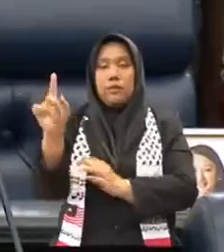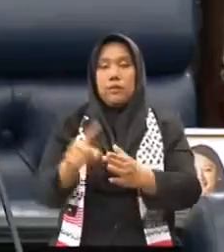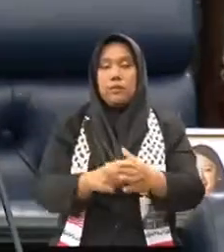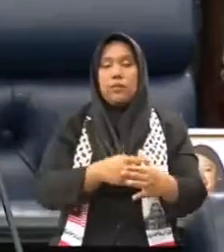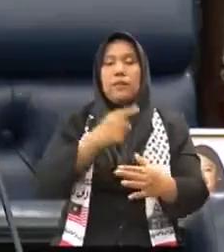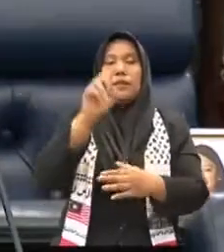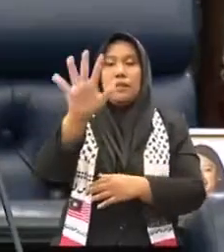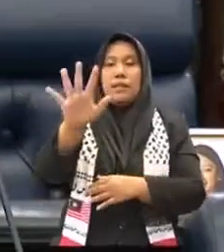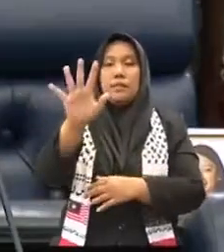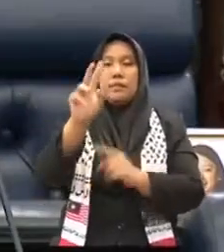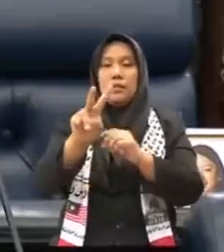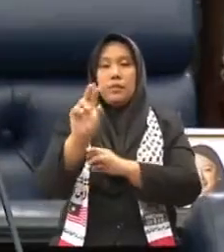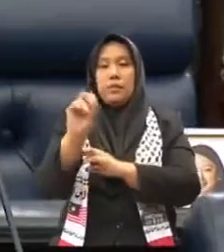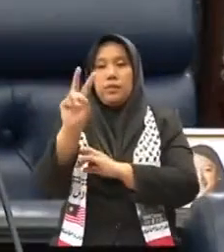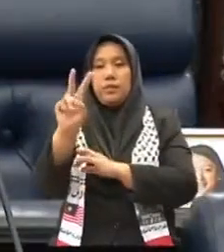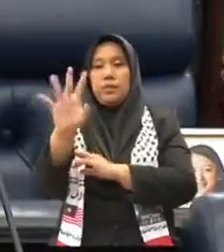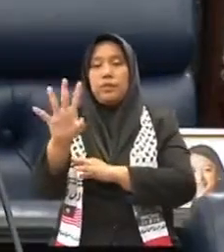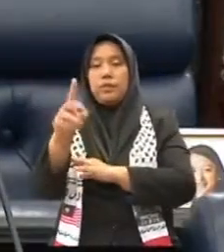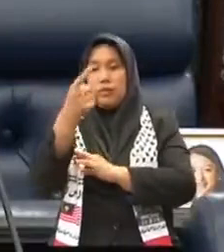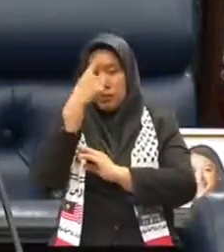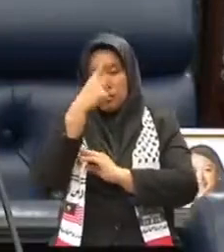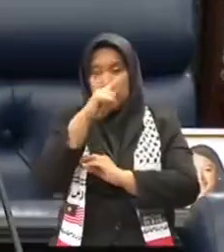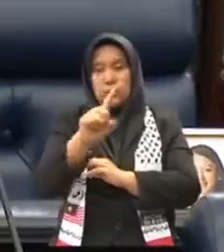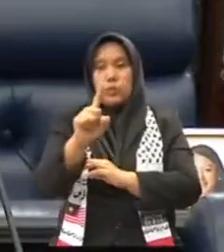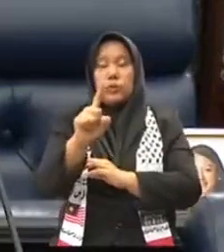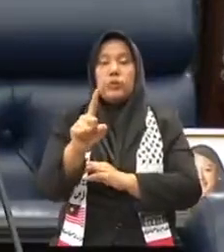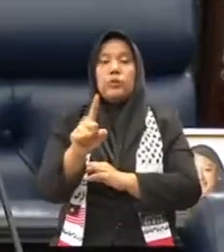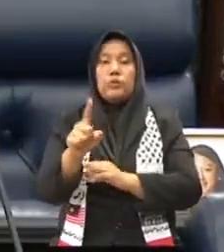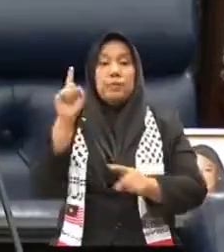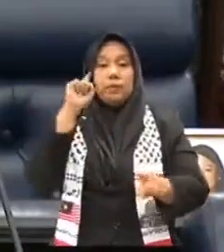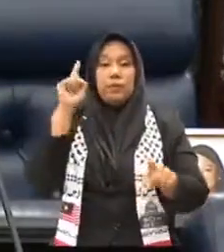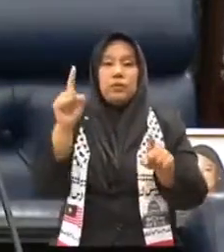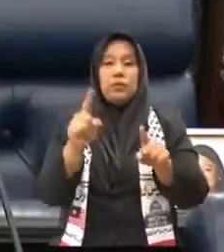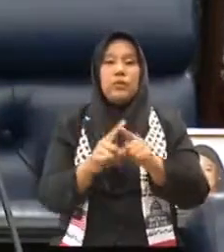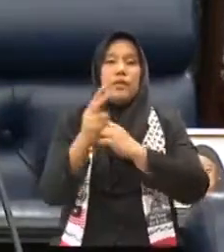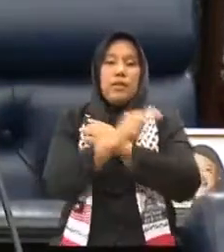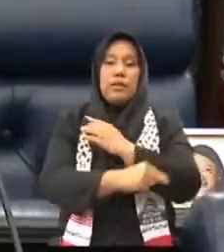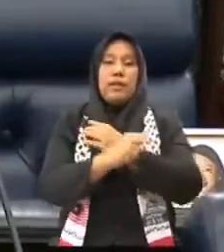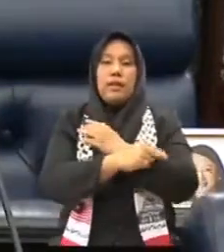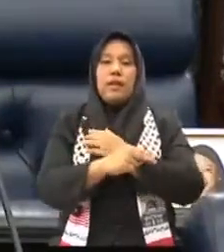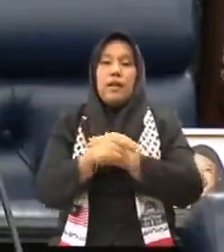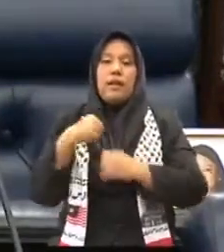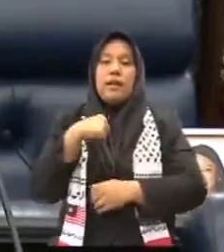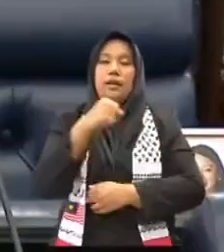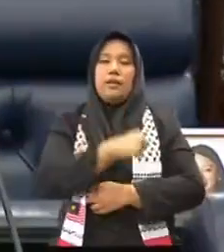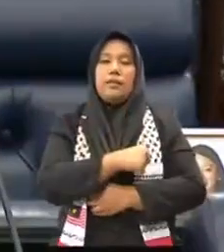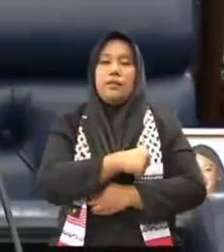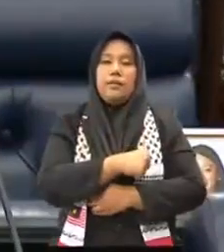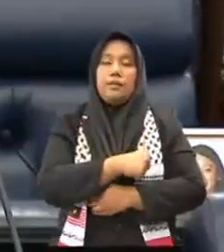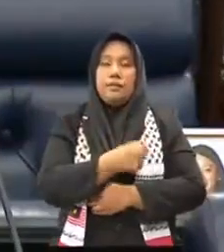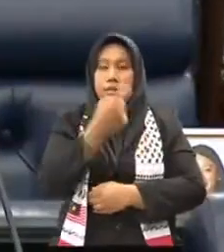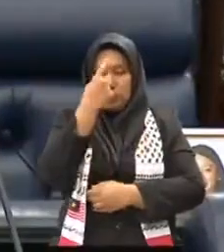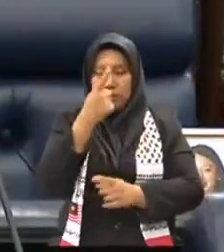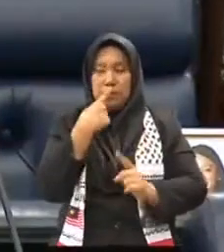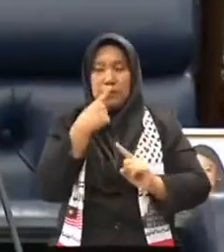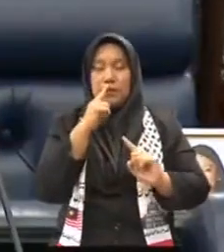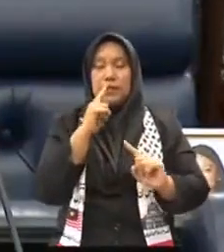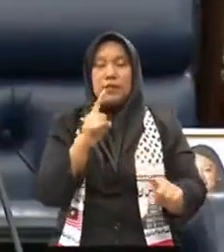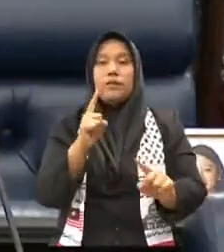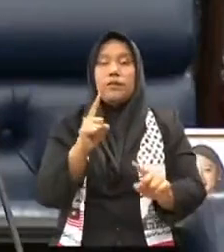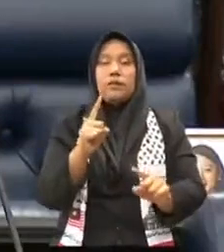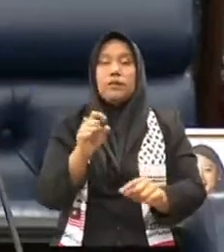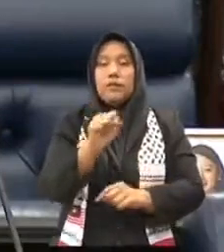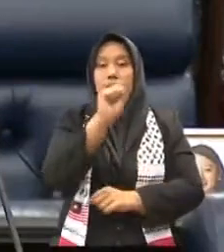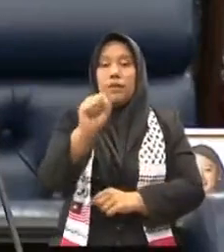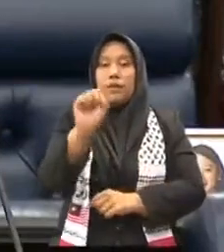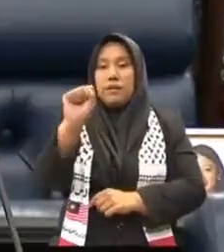depan juga untuk pertimbangan dan persetujuan negara anggota oleh yang demikian bagi menjawab ahli yang berhormat setiu